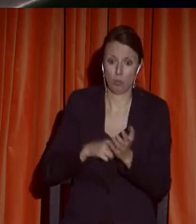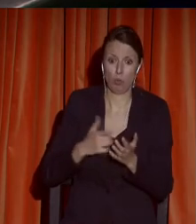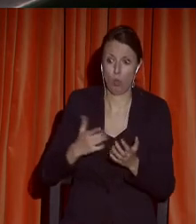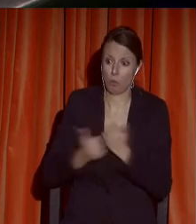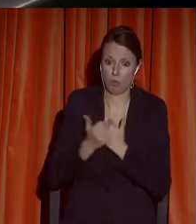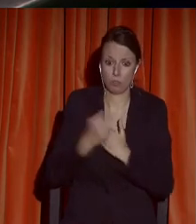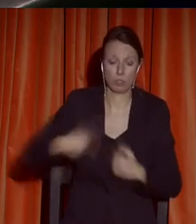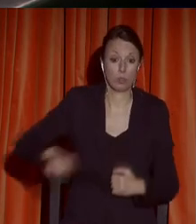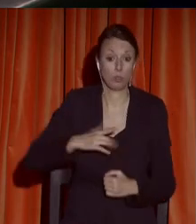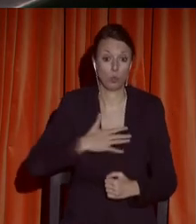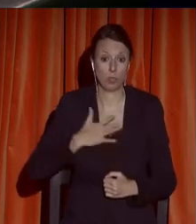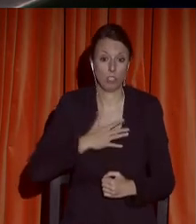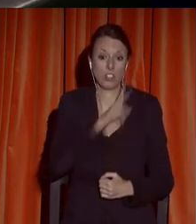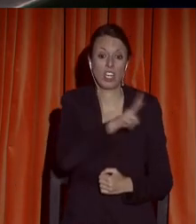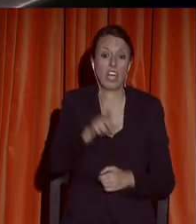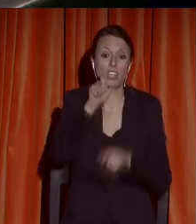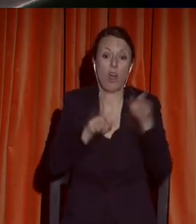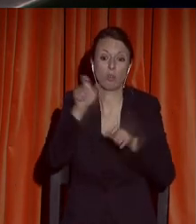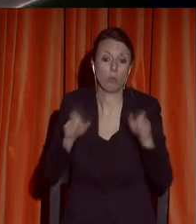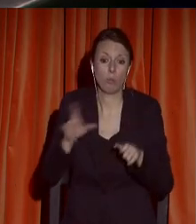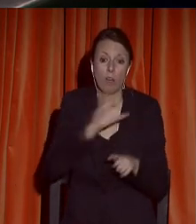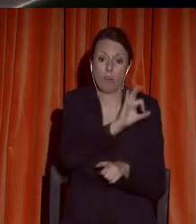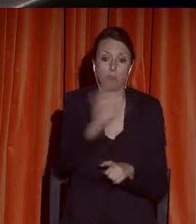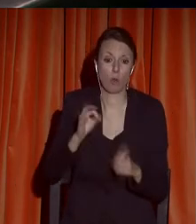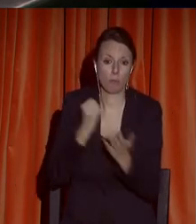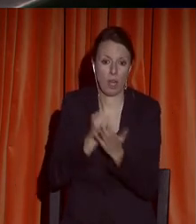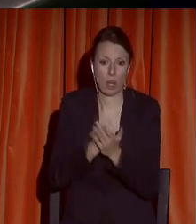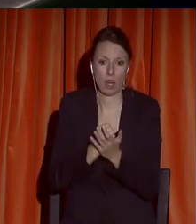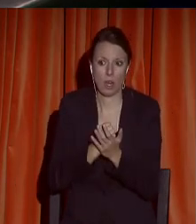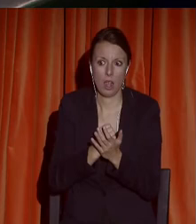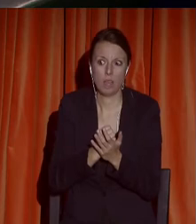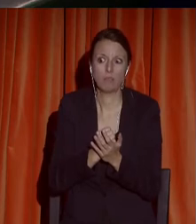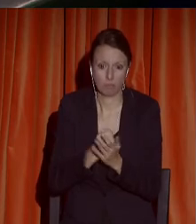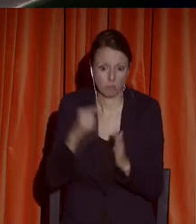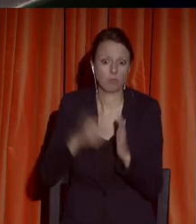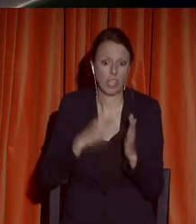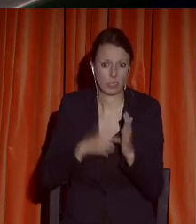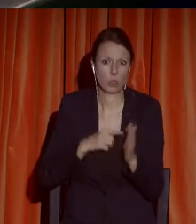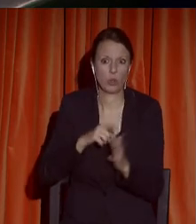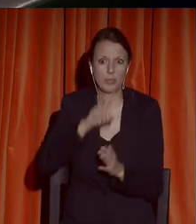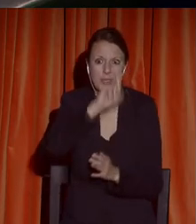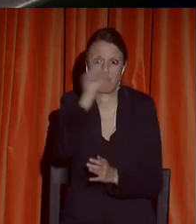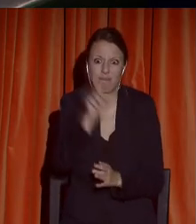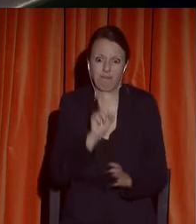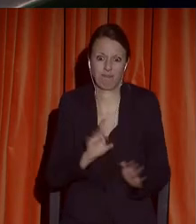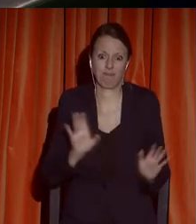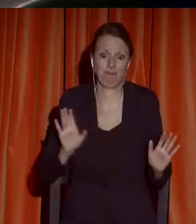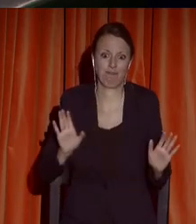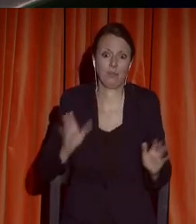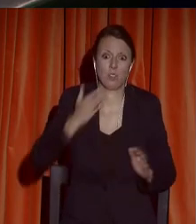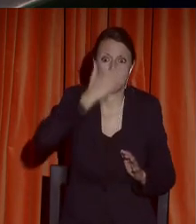prawa każdej jednostki stoją bardzo często pod znakiem zapytania. To zagrożenie